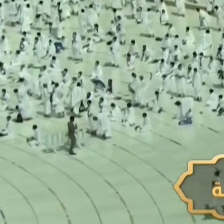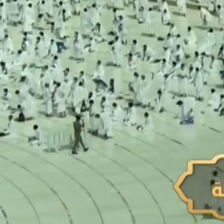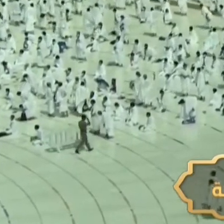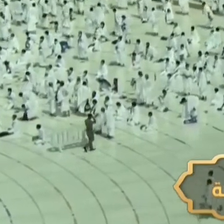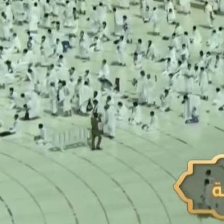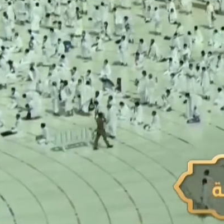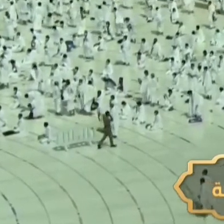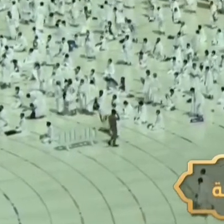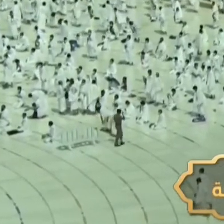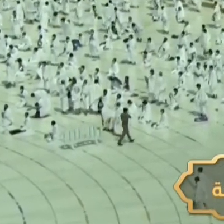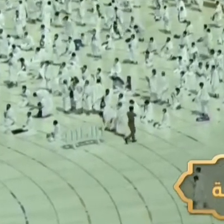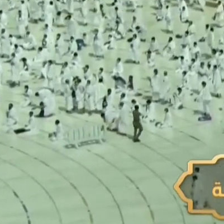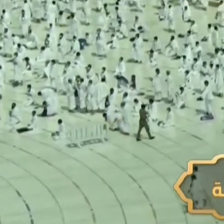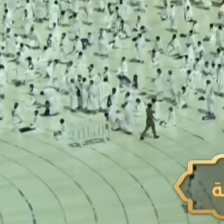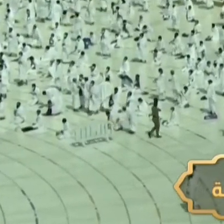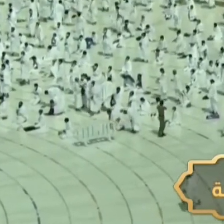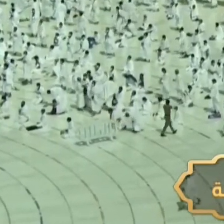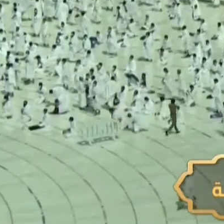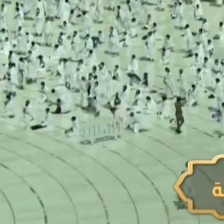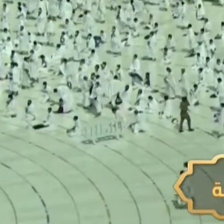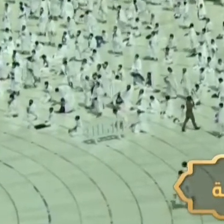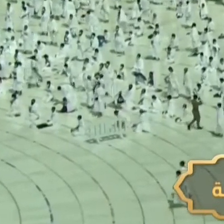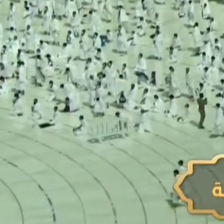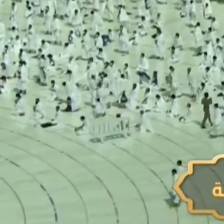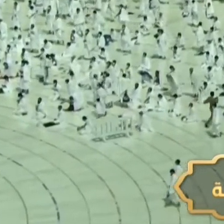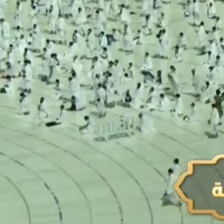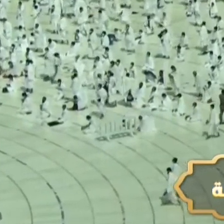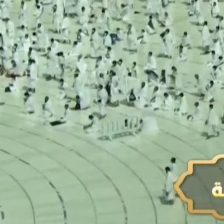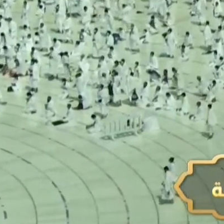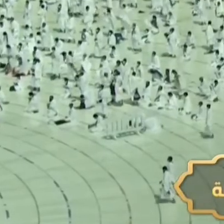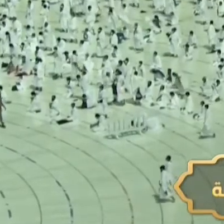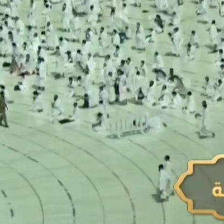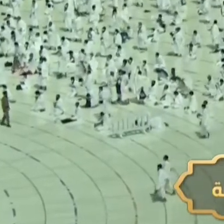قضيت شعائر صلاة الجمعة